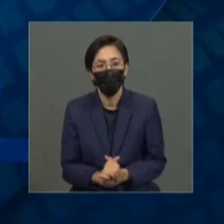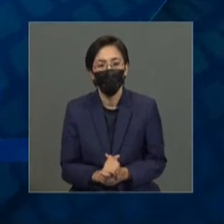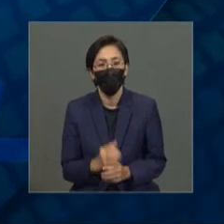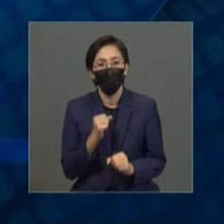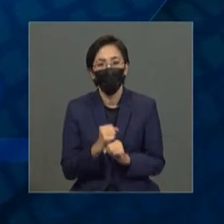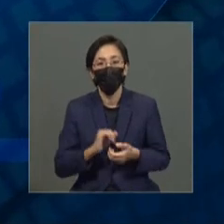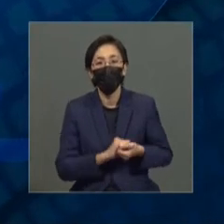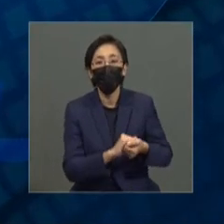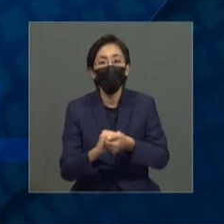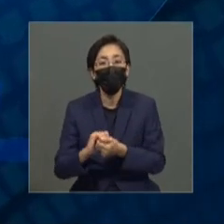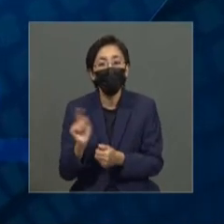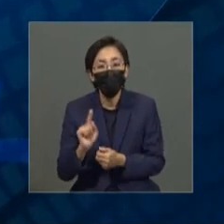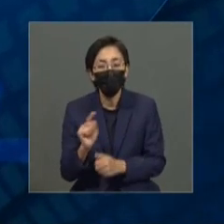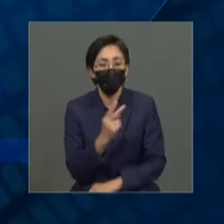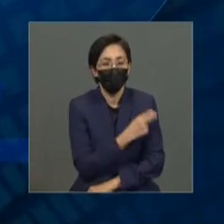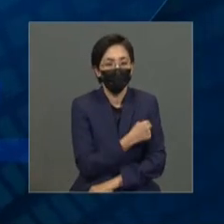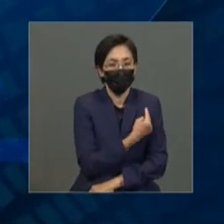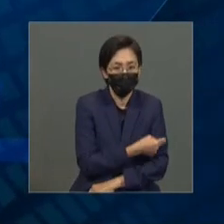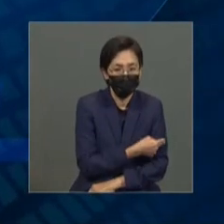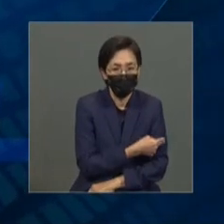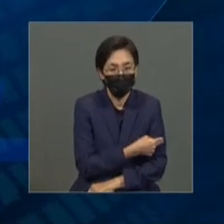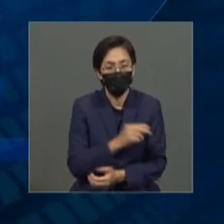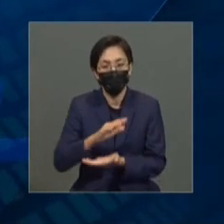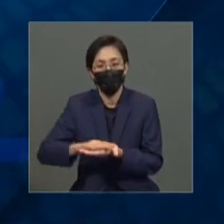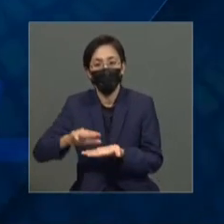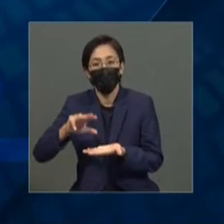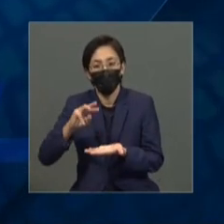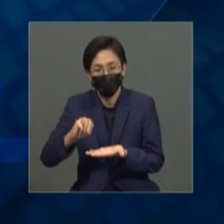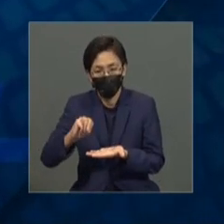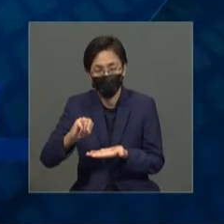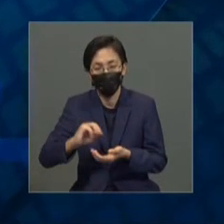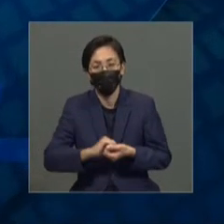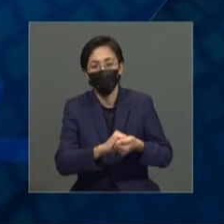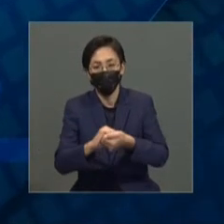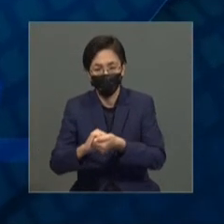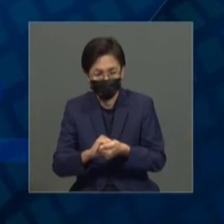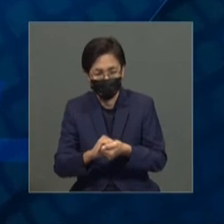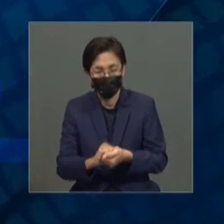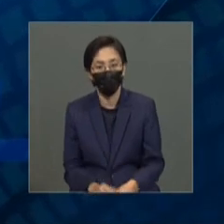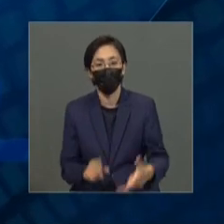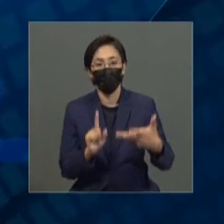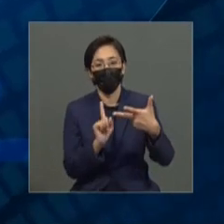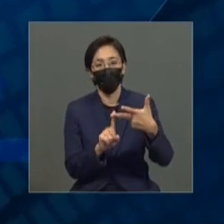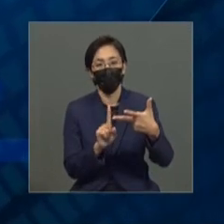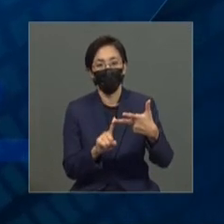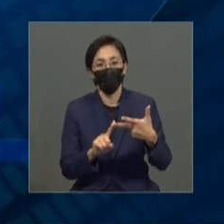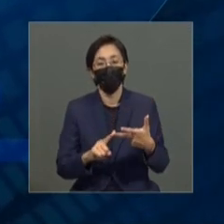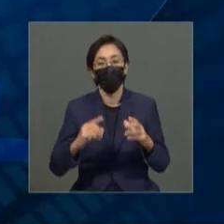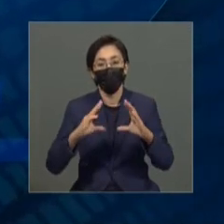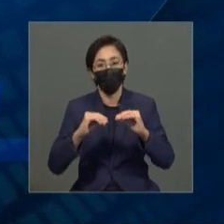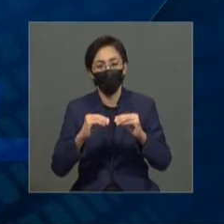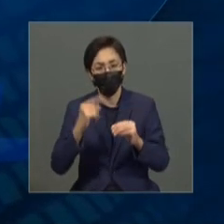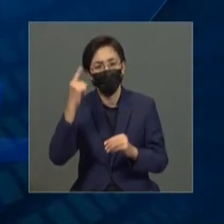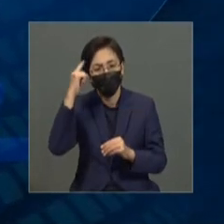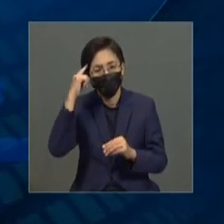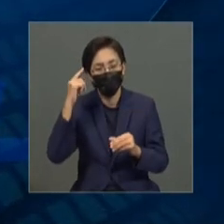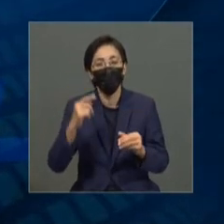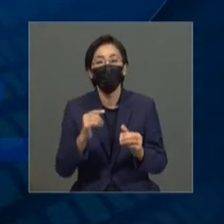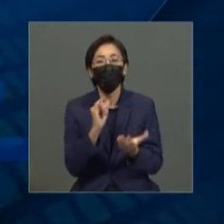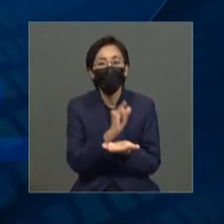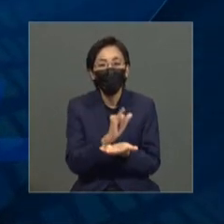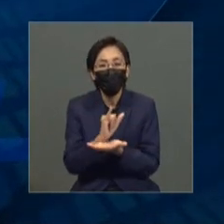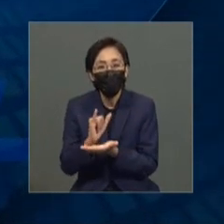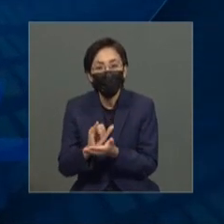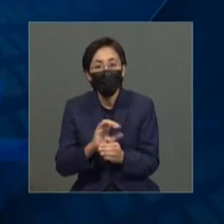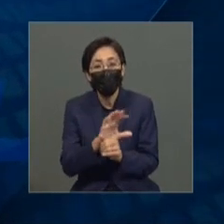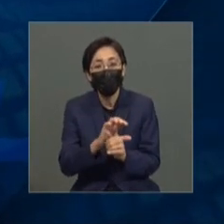ในส่วนของสาธารณสุขและมหาวิทยาลัยและ3นะคะที่ประชุมรับทราบสถานการณ์เตียงสำหรับผู้ป่ว